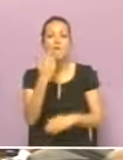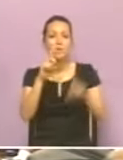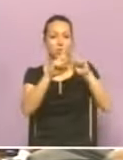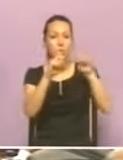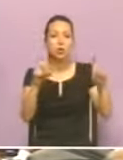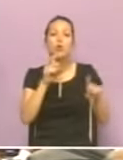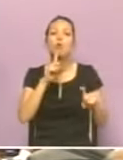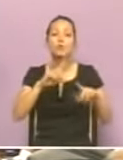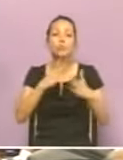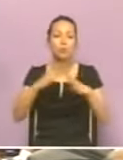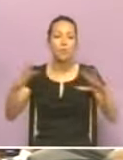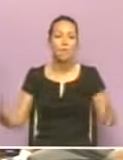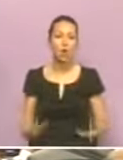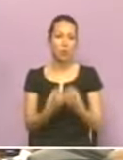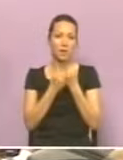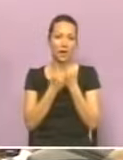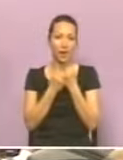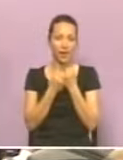se budu formirale.